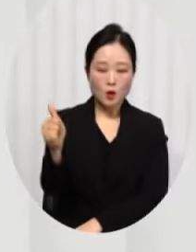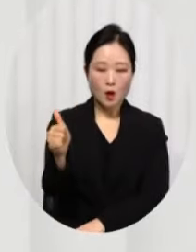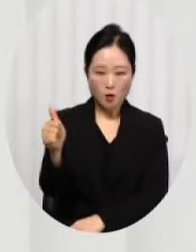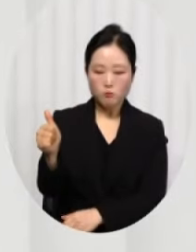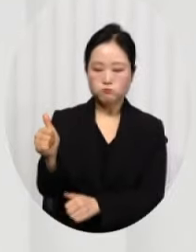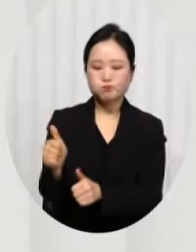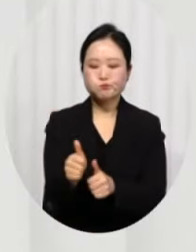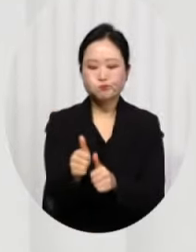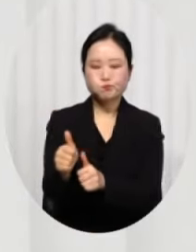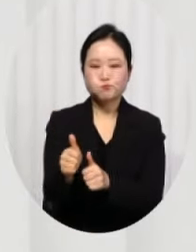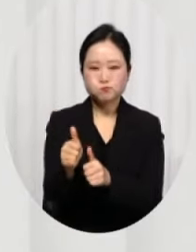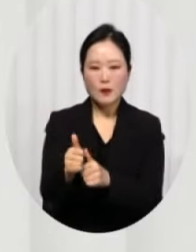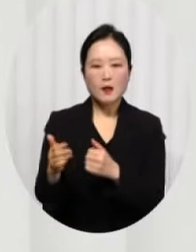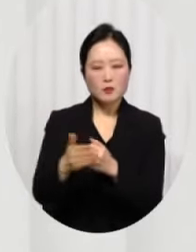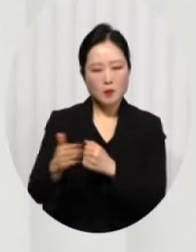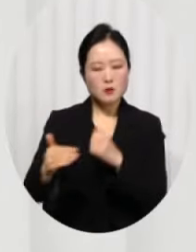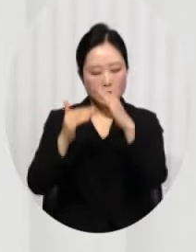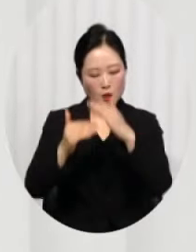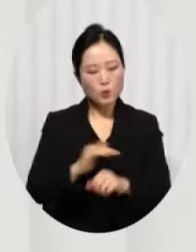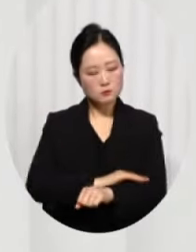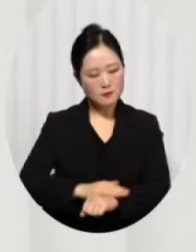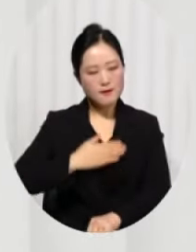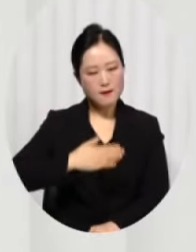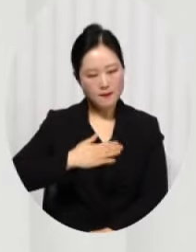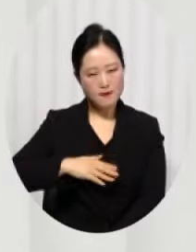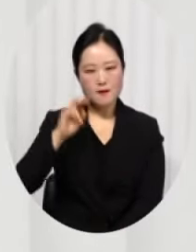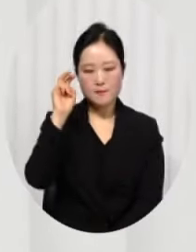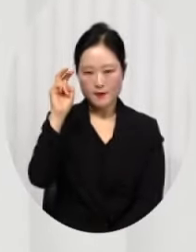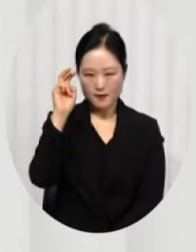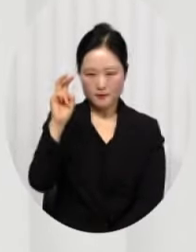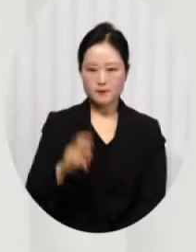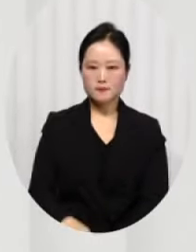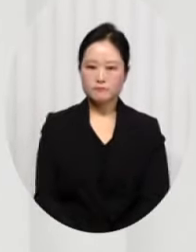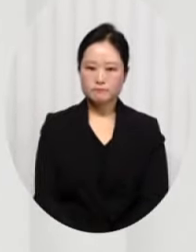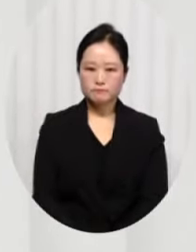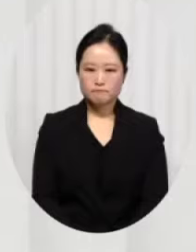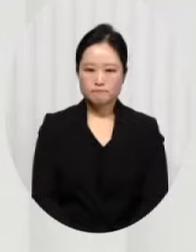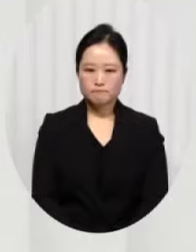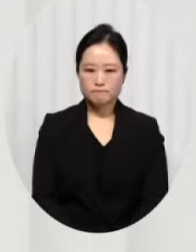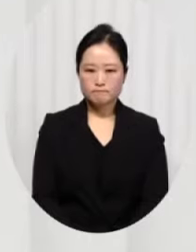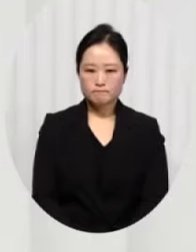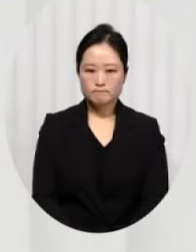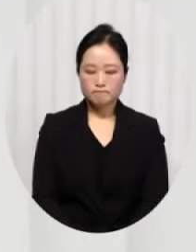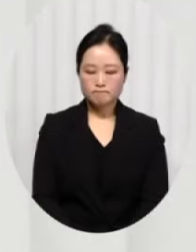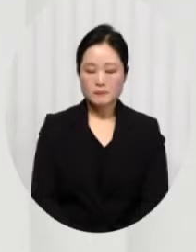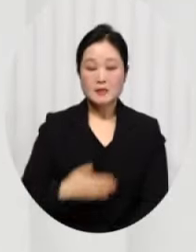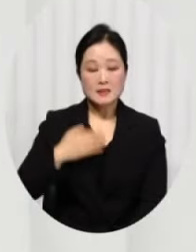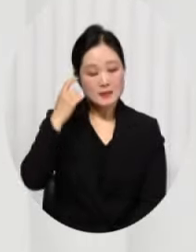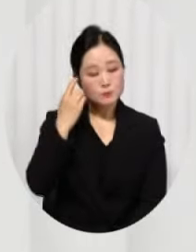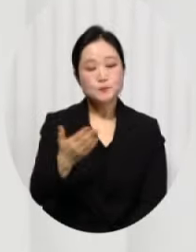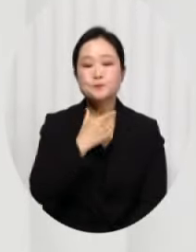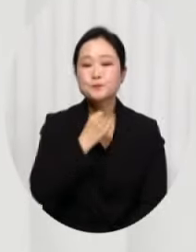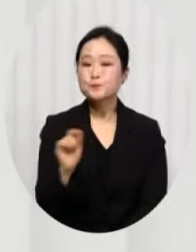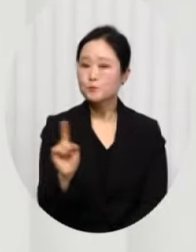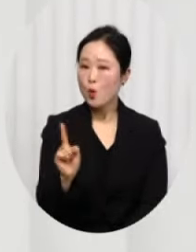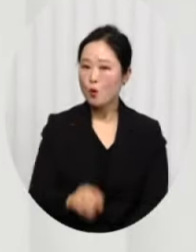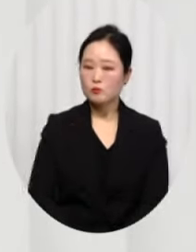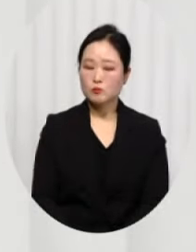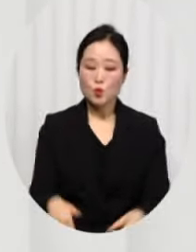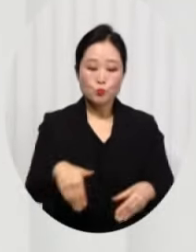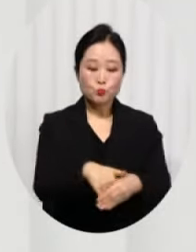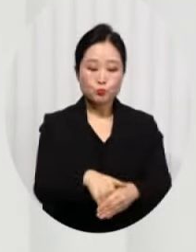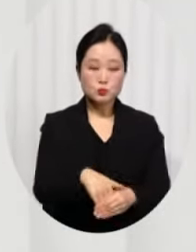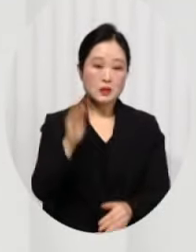만난 정치인 중에 한 명이라고 이렇게 저는 생각하고 있는데요. 아직도 저는 이런 걸 질문하고 싶습니다. 문재인